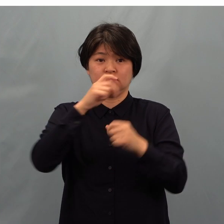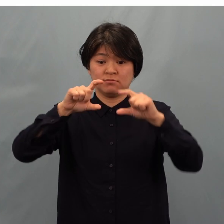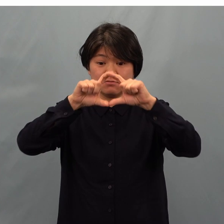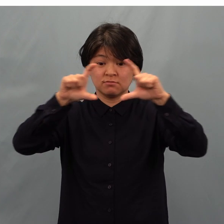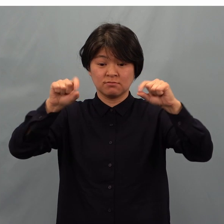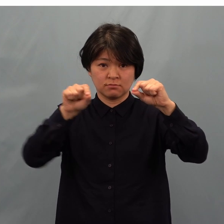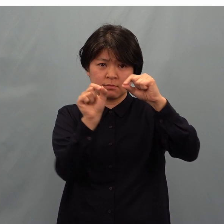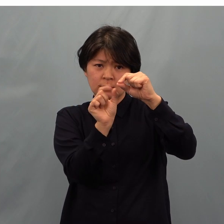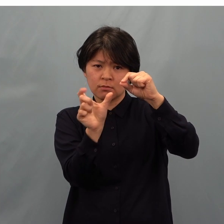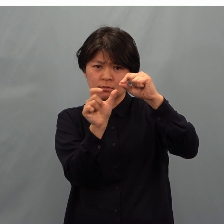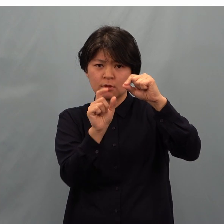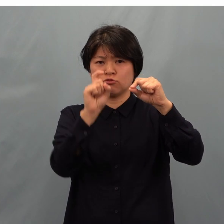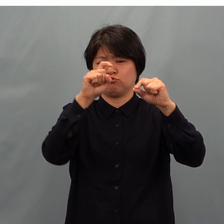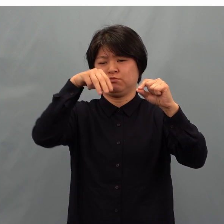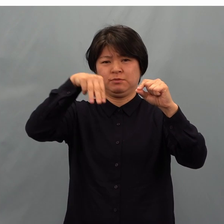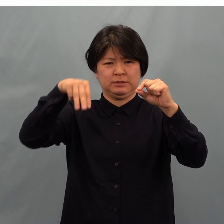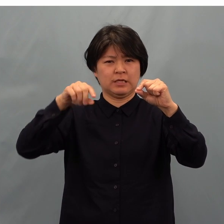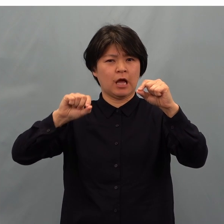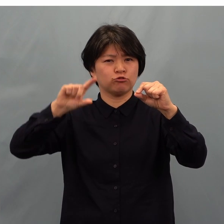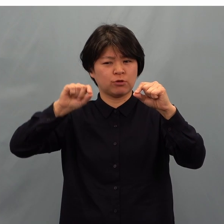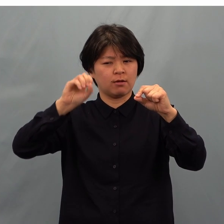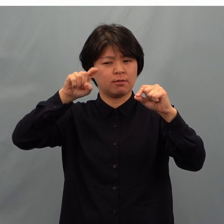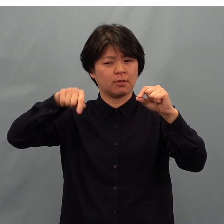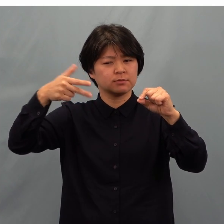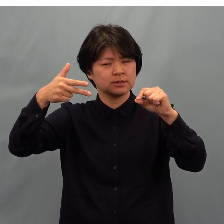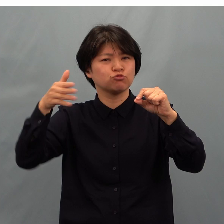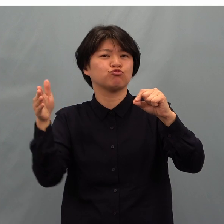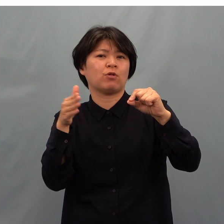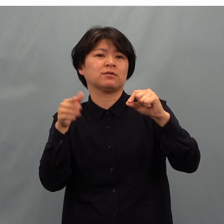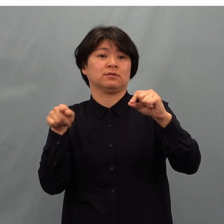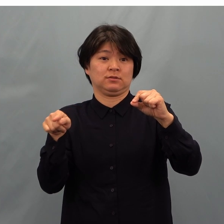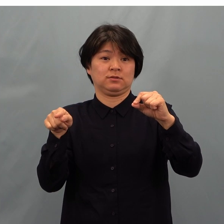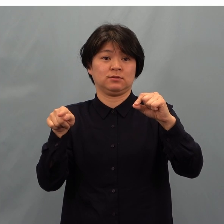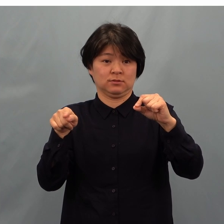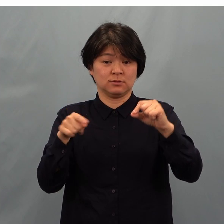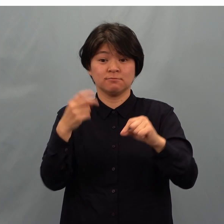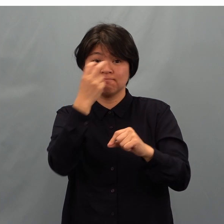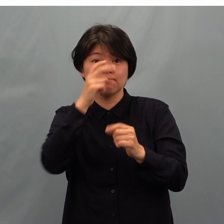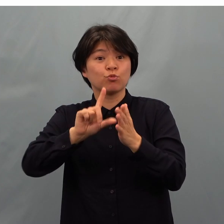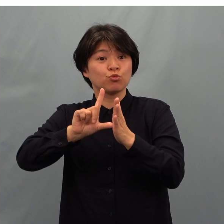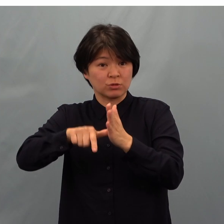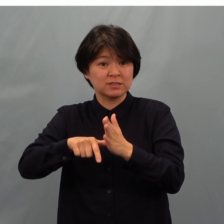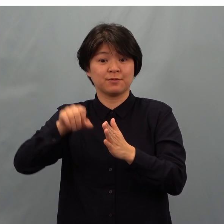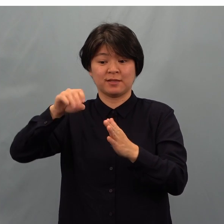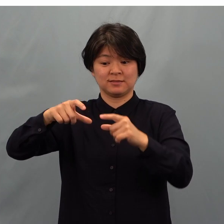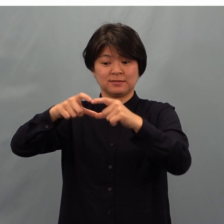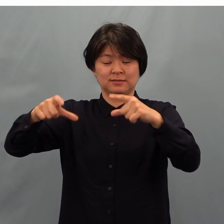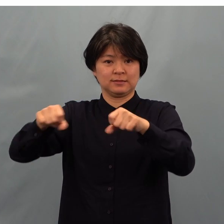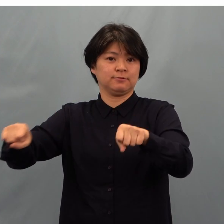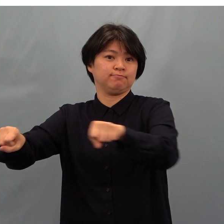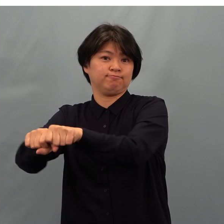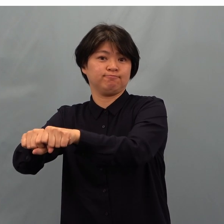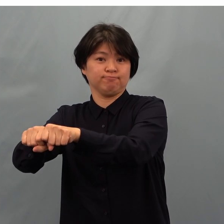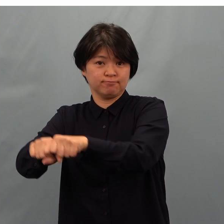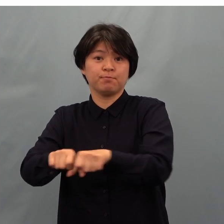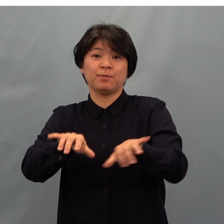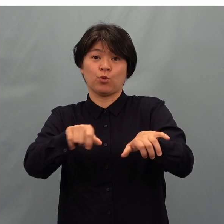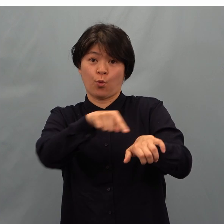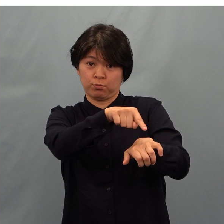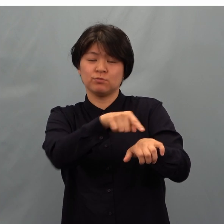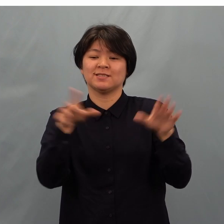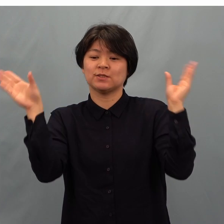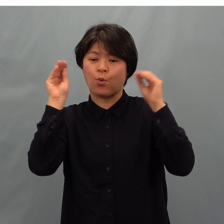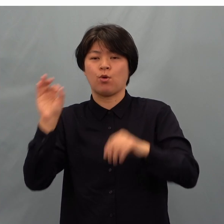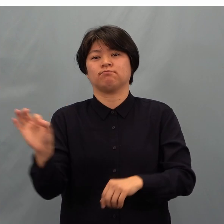ますセサの直径は10mmで厚みは実でおよそ0.7mmです測定